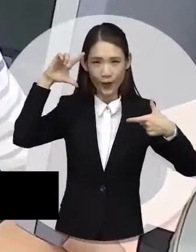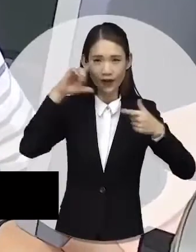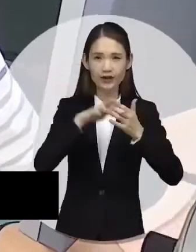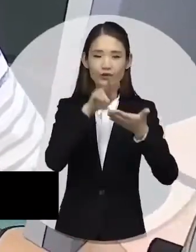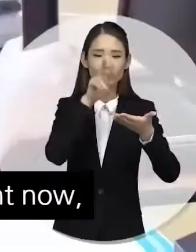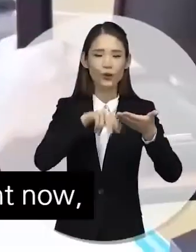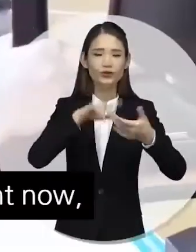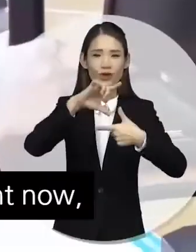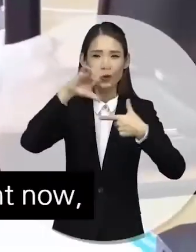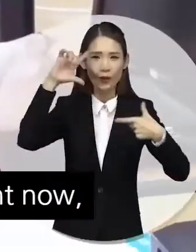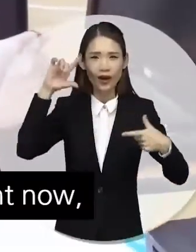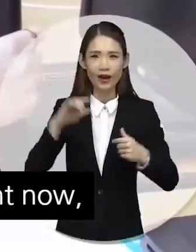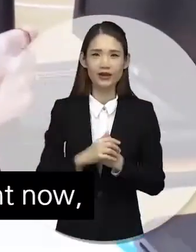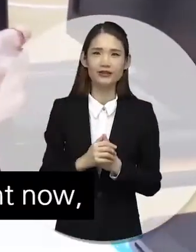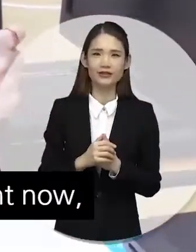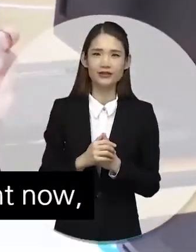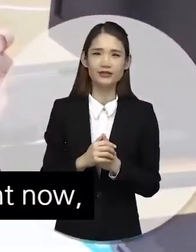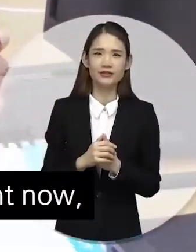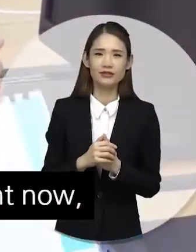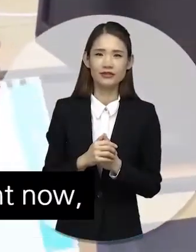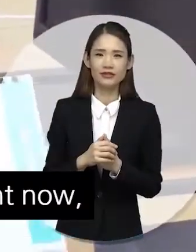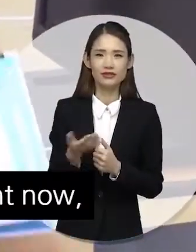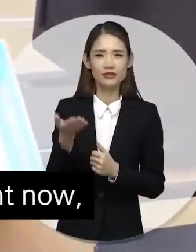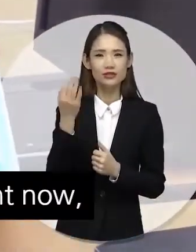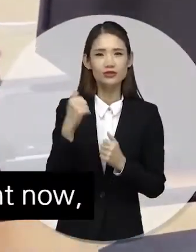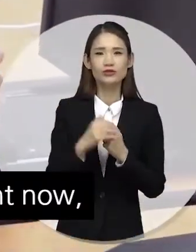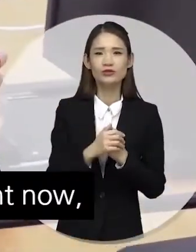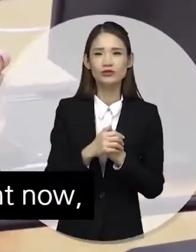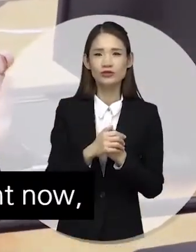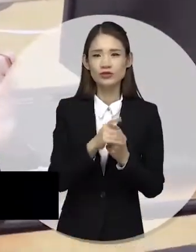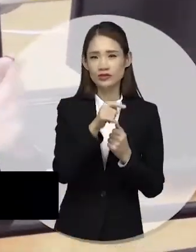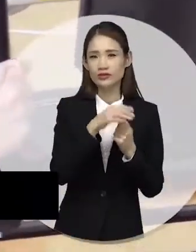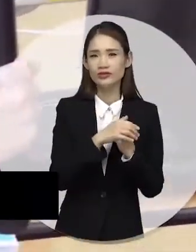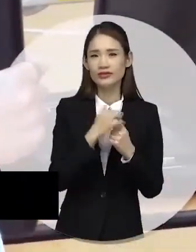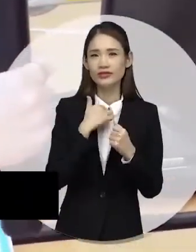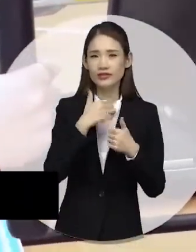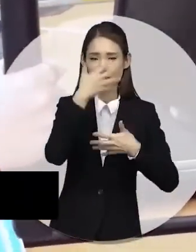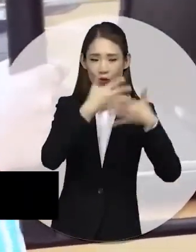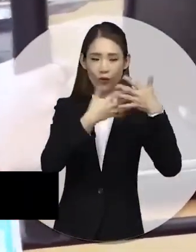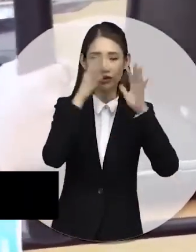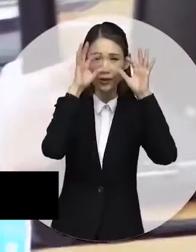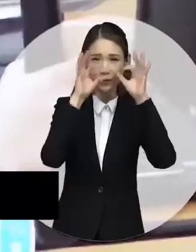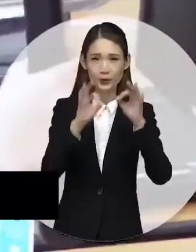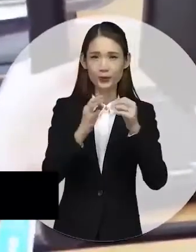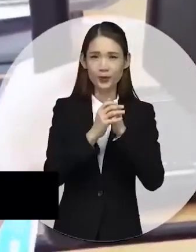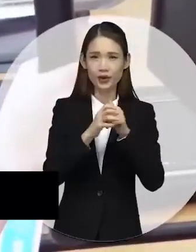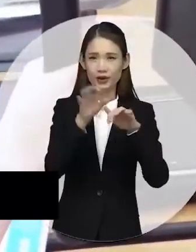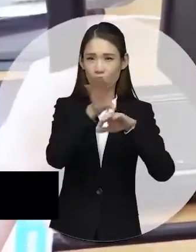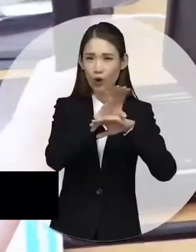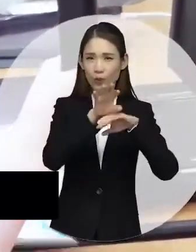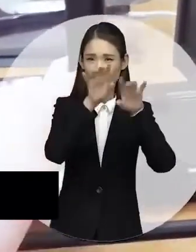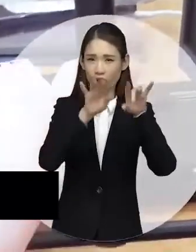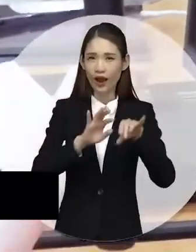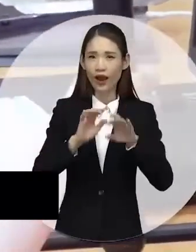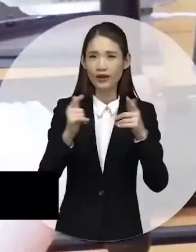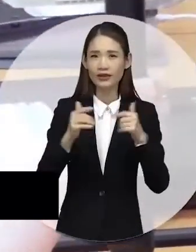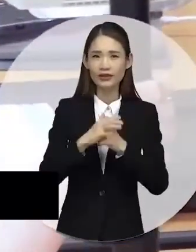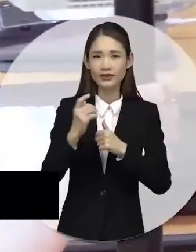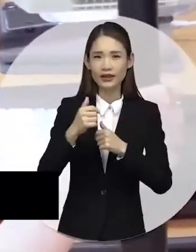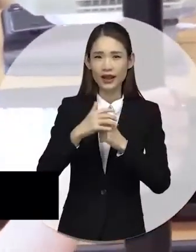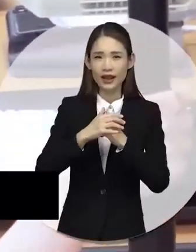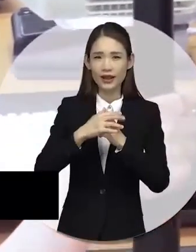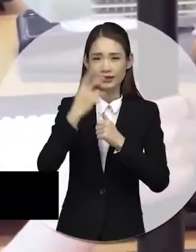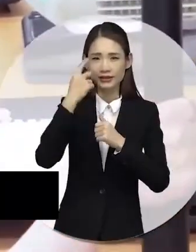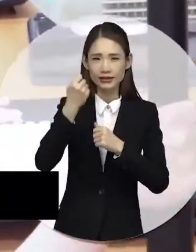독서 확대기. 그러니까 저거는 이제 결국 내가 모니터 화면을 보고 컴퓨터를 하는 게 아닌데 이거는